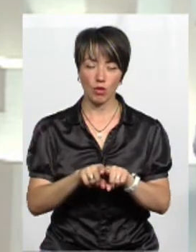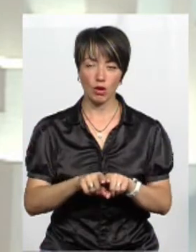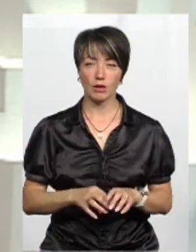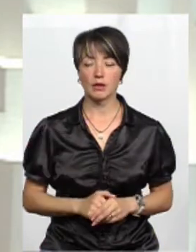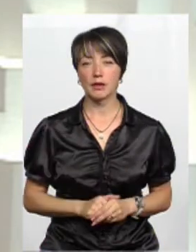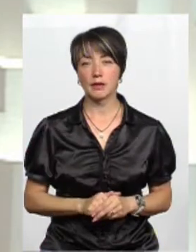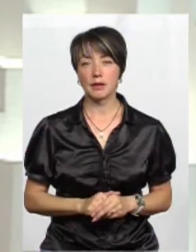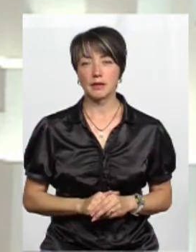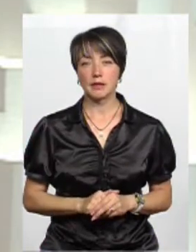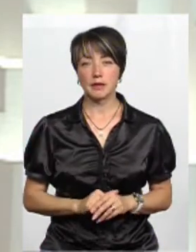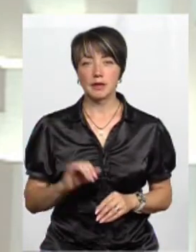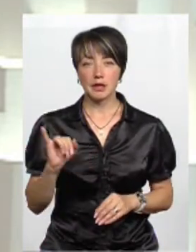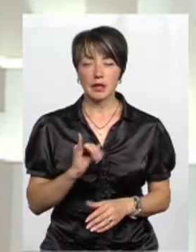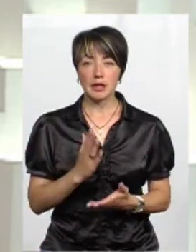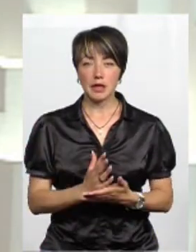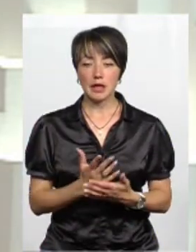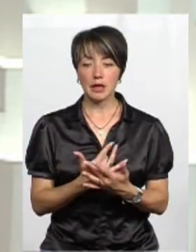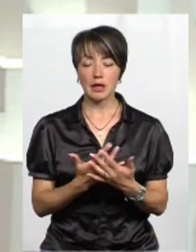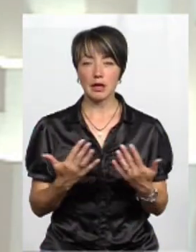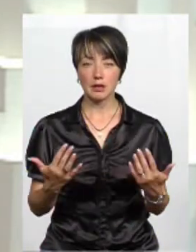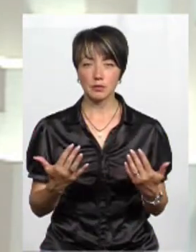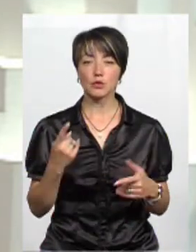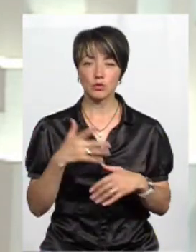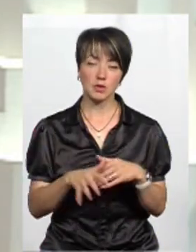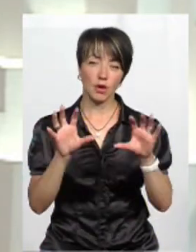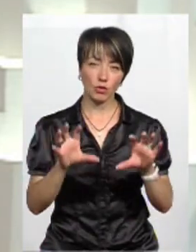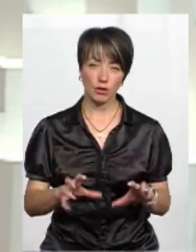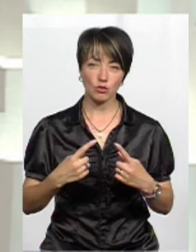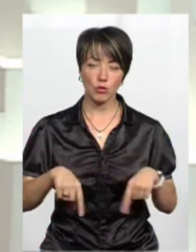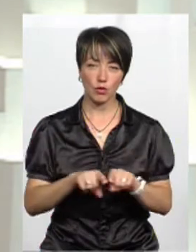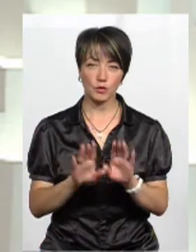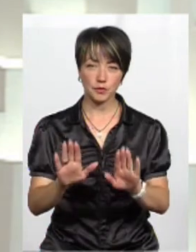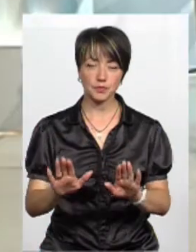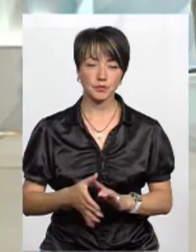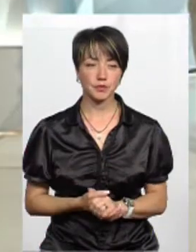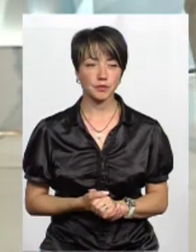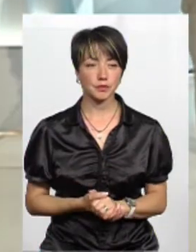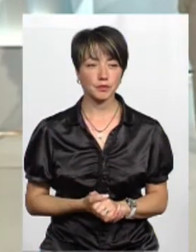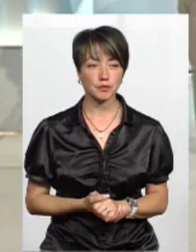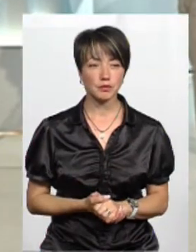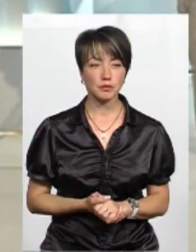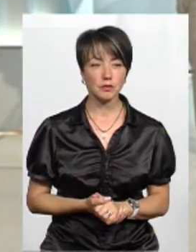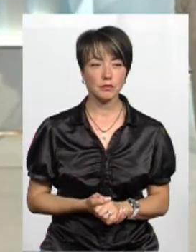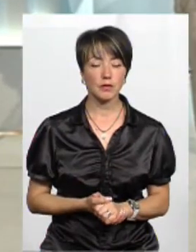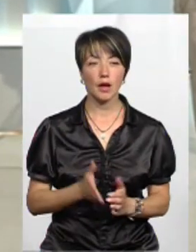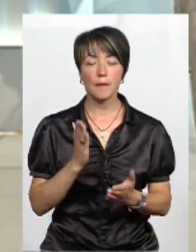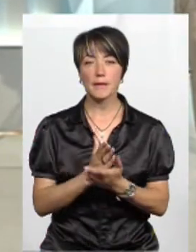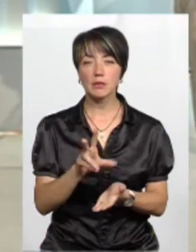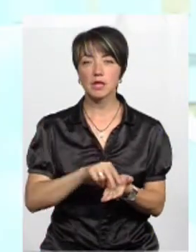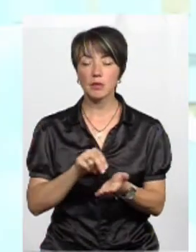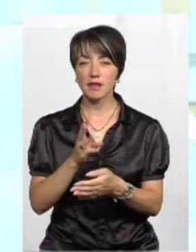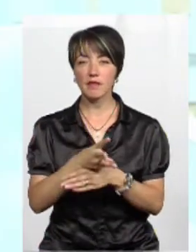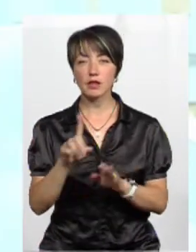законодавчому полі. І є ряд... Зрозуміло, в законодавчому полі так. Вирішення цієї проблеми. Маємо